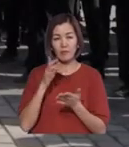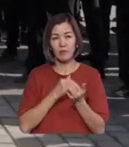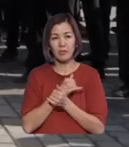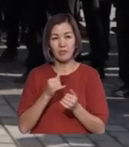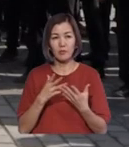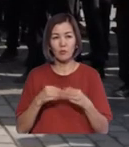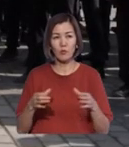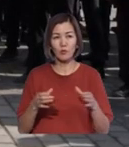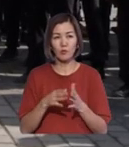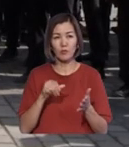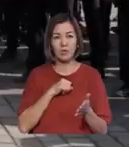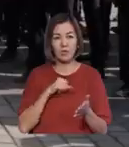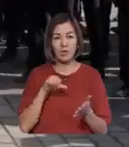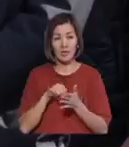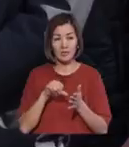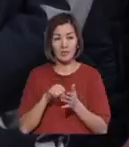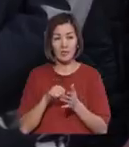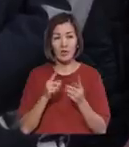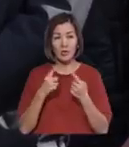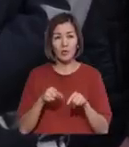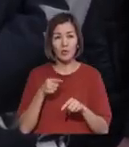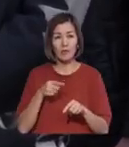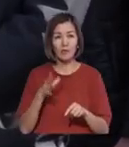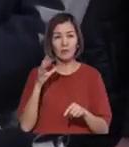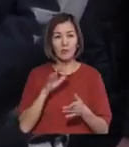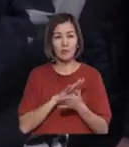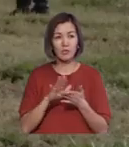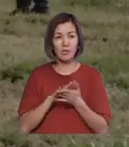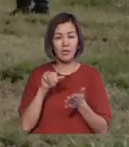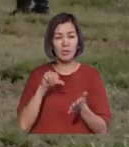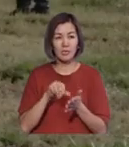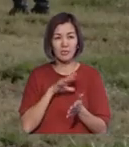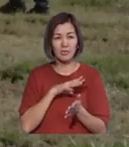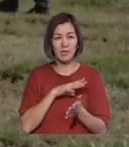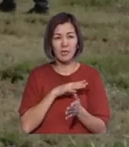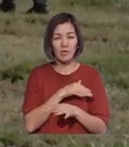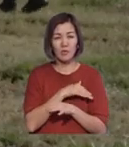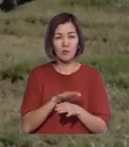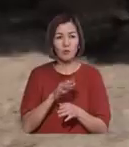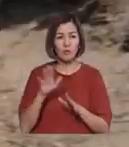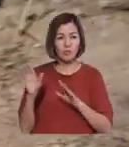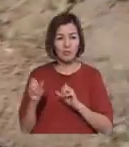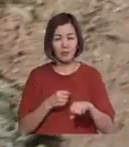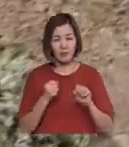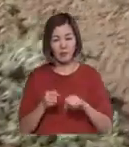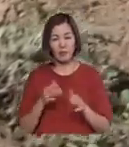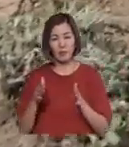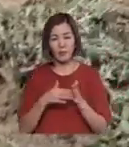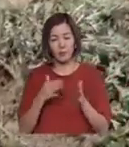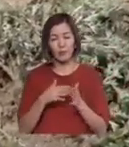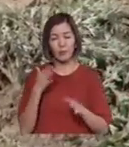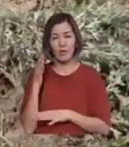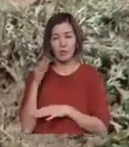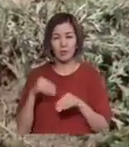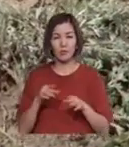қоғамдық ұйымдар да қарап қалған жоқ. Олардан құралған 1500 адам тазалыққа білек сыбана кірісті. Көшелерді сыпырудан бастап, ағаш отырғызуға дейін